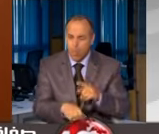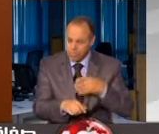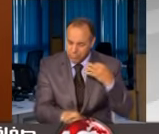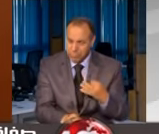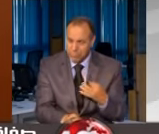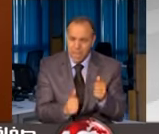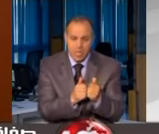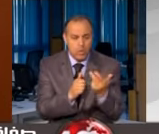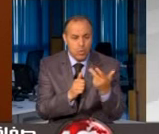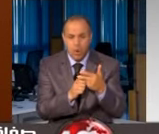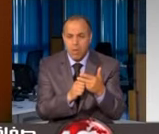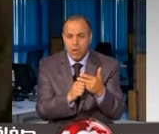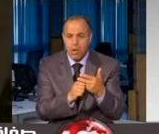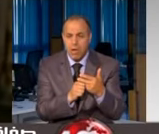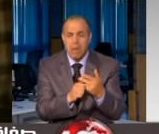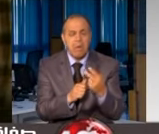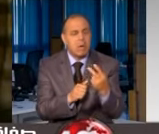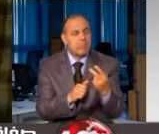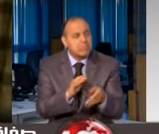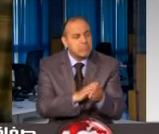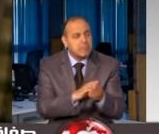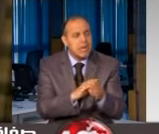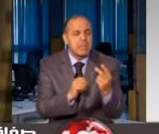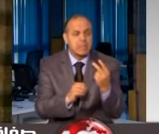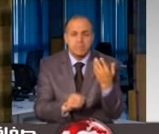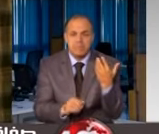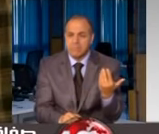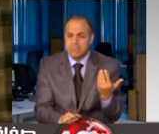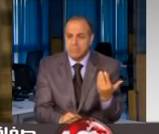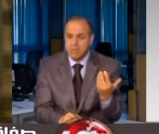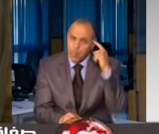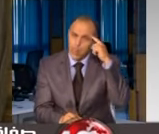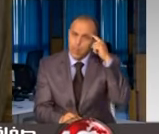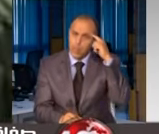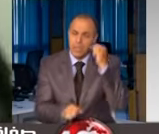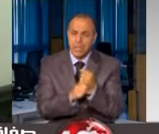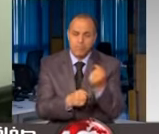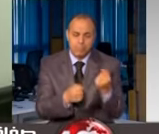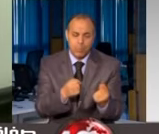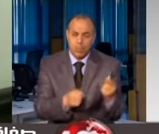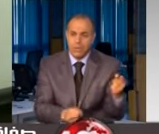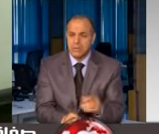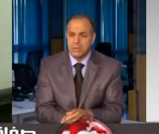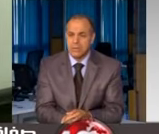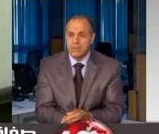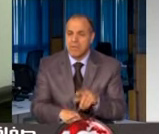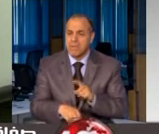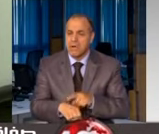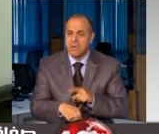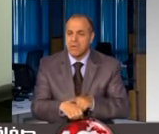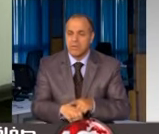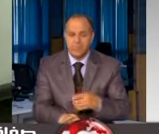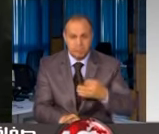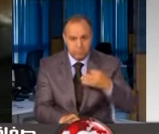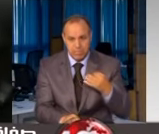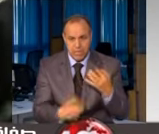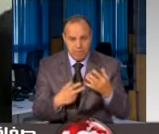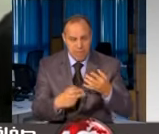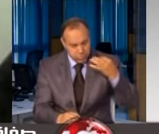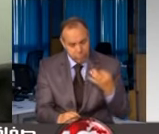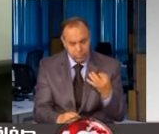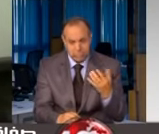لك 11:15 تخرج غير درجين ولا تخرج، معناتها هما على كيفهم يخدموا. ساعات في اوقات مش مثلا 8 في